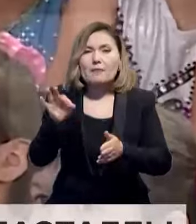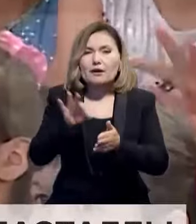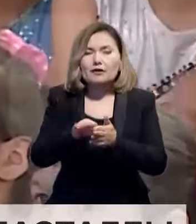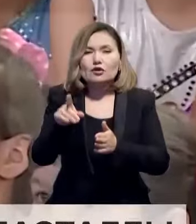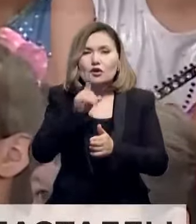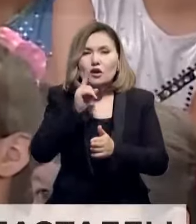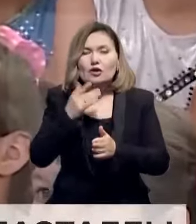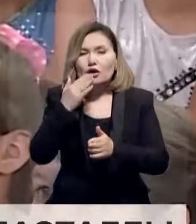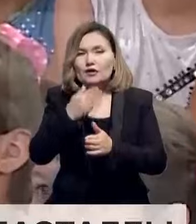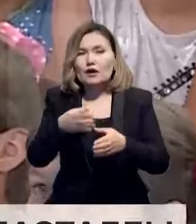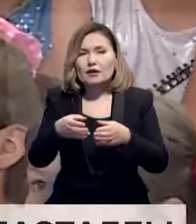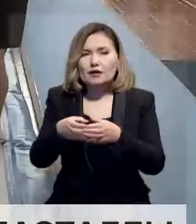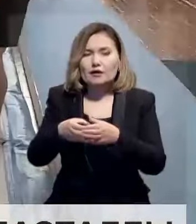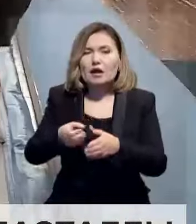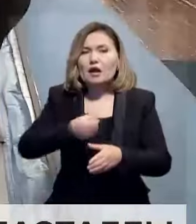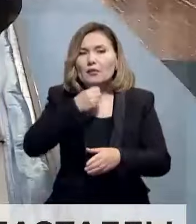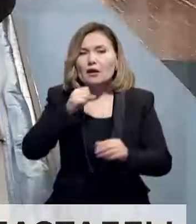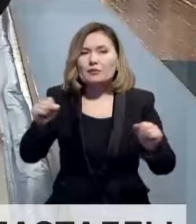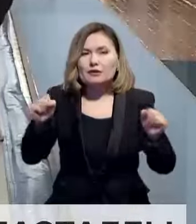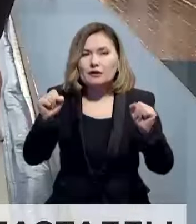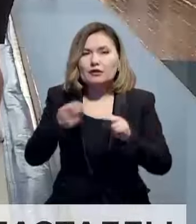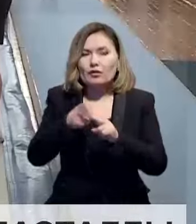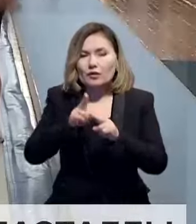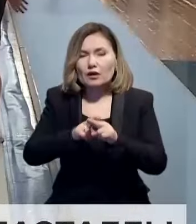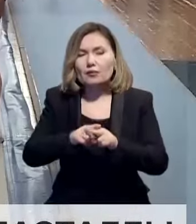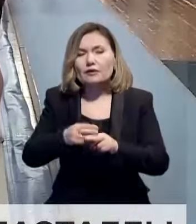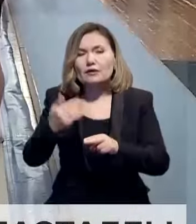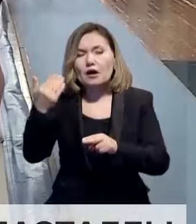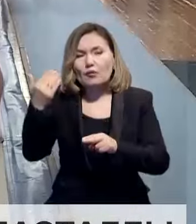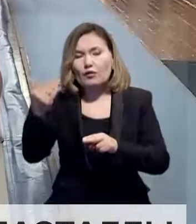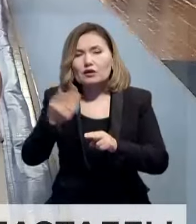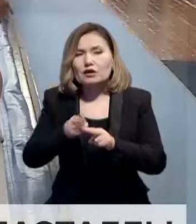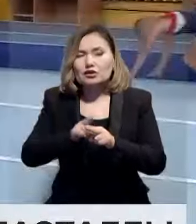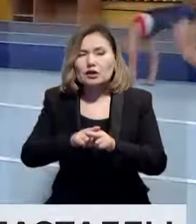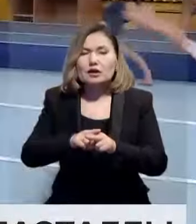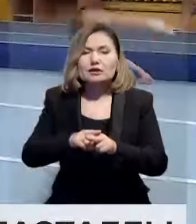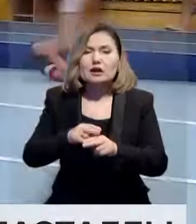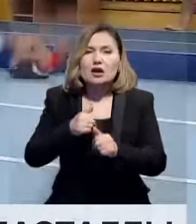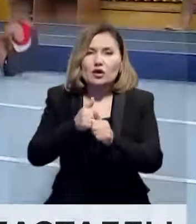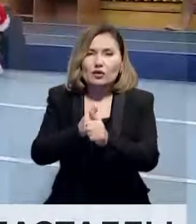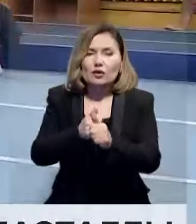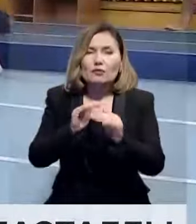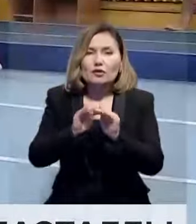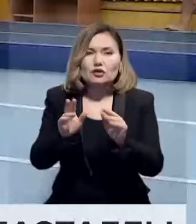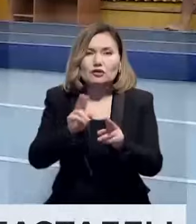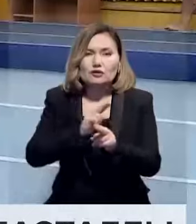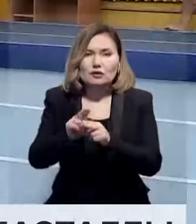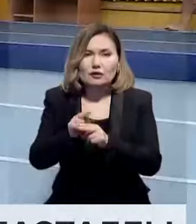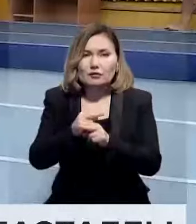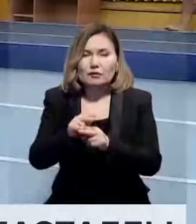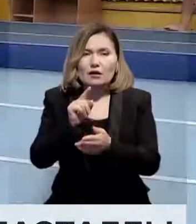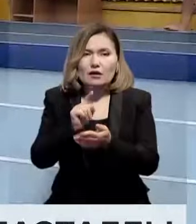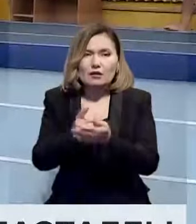– жастар мен ұлттық құрамадағы ересек спортшыларымыздың орын басатын лайықты ізбасар дайындау, дейді шараны